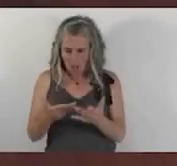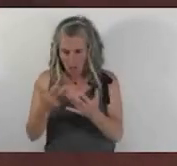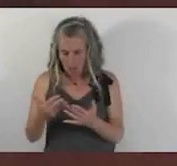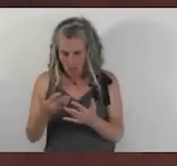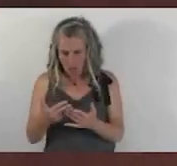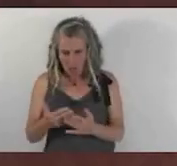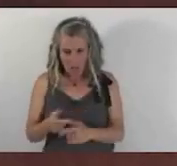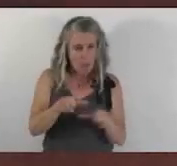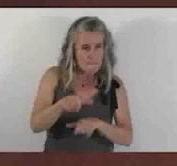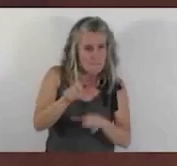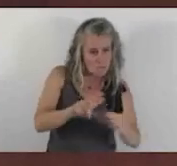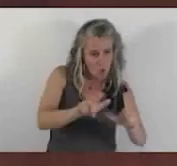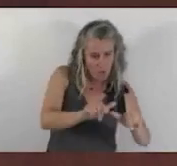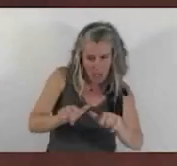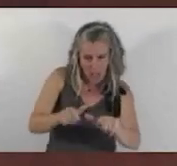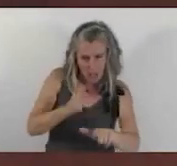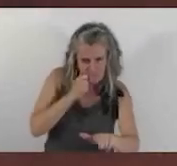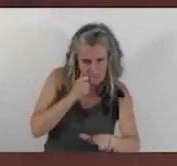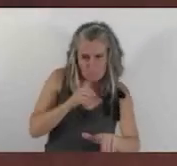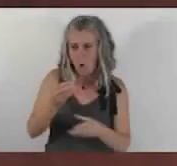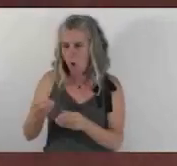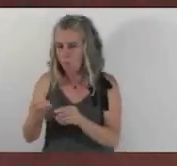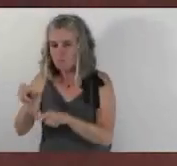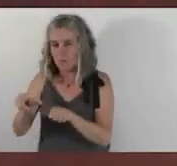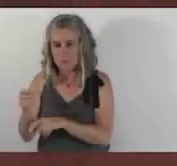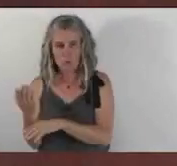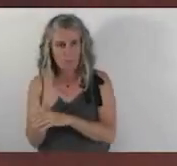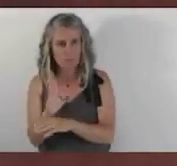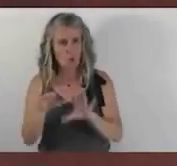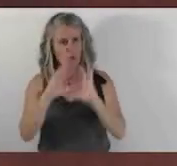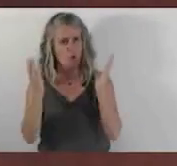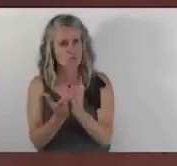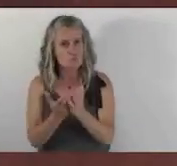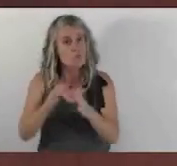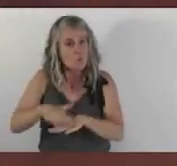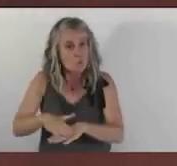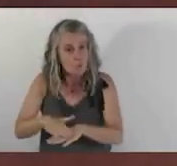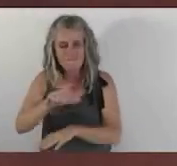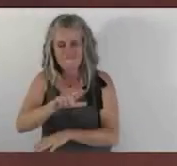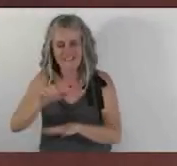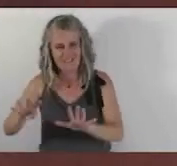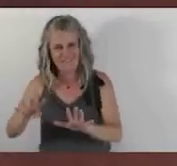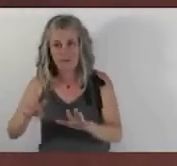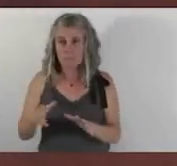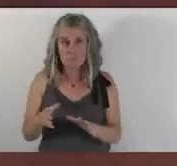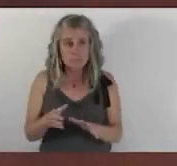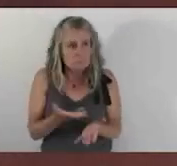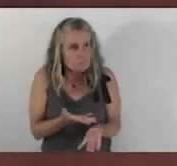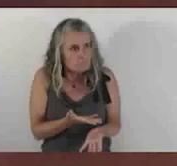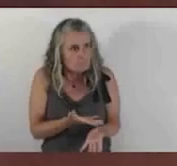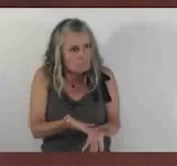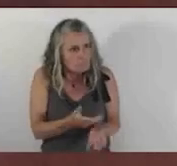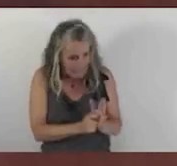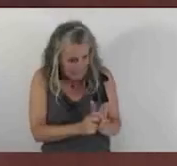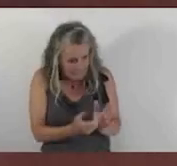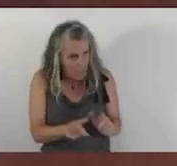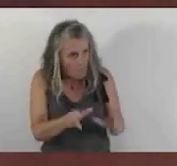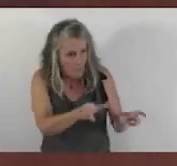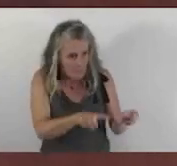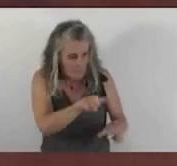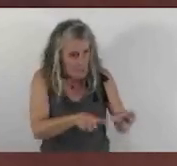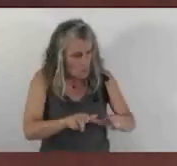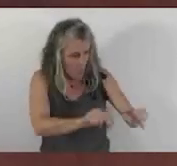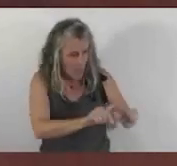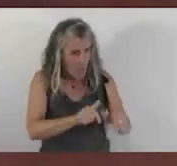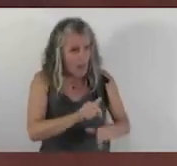et représentés, on compte 29 participants, alors que nous étions que 28 ce jour-là. Je demande donc que